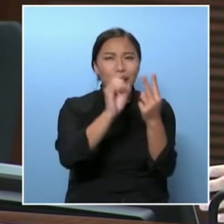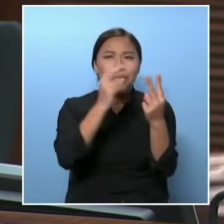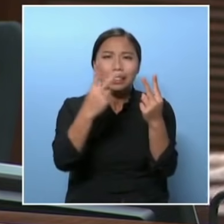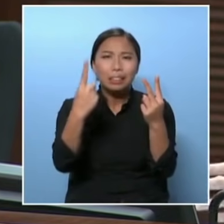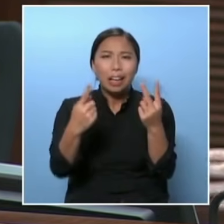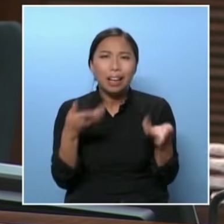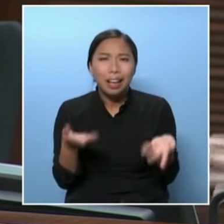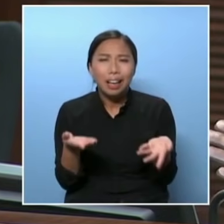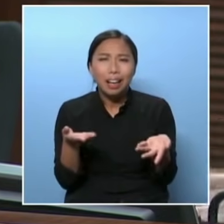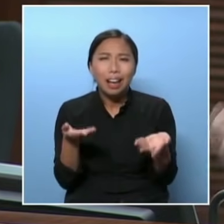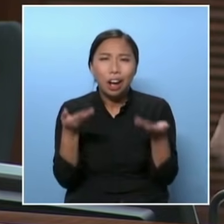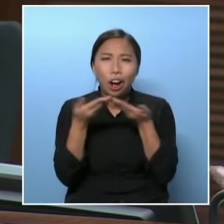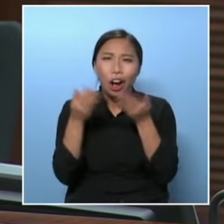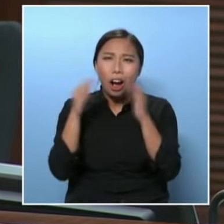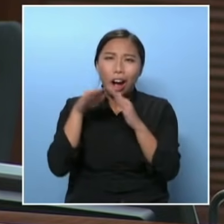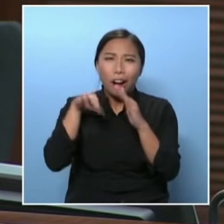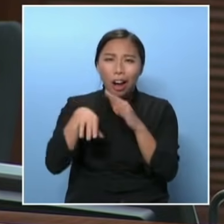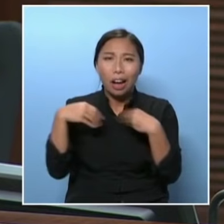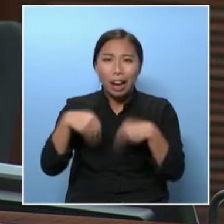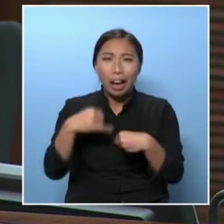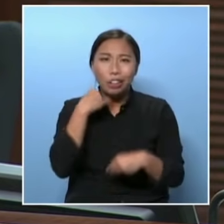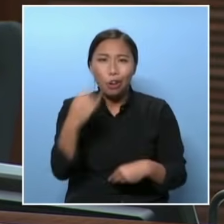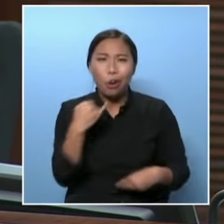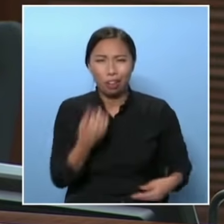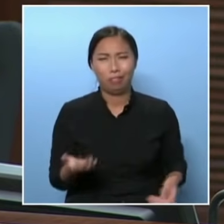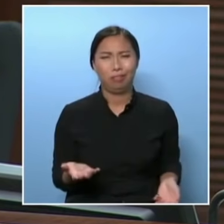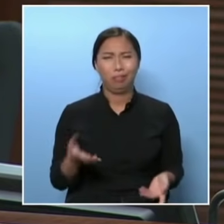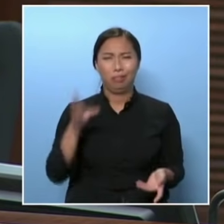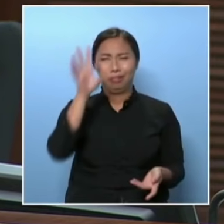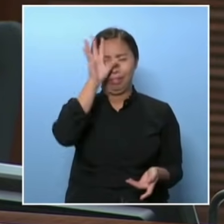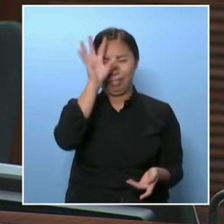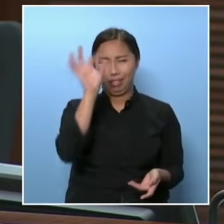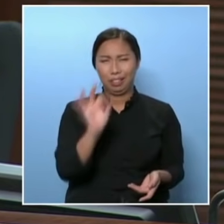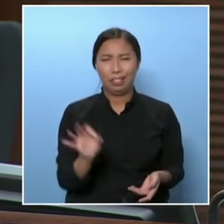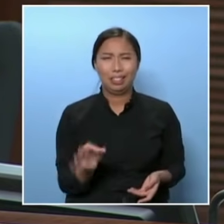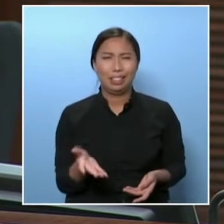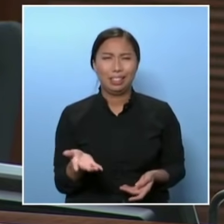仲在學校的課室裏面教人講粗口咩？係嘛？